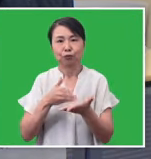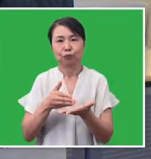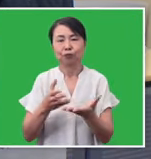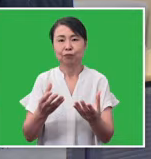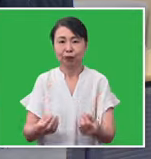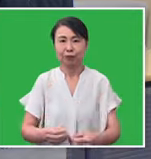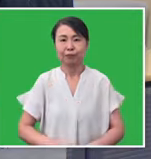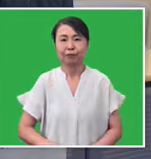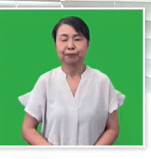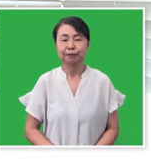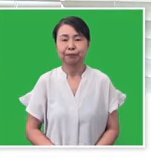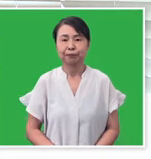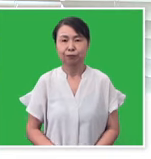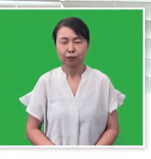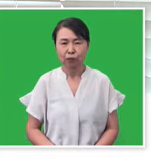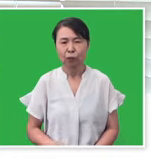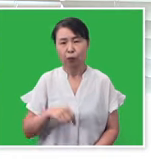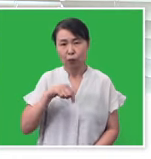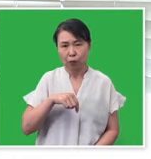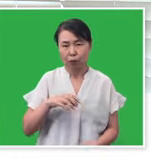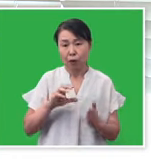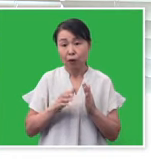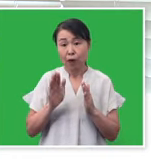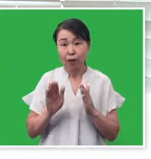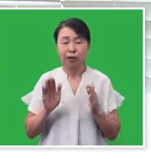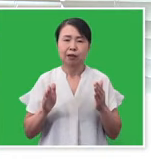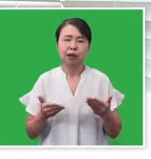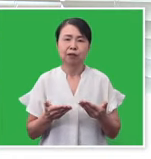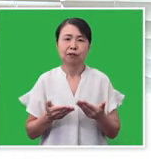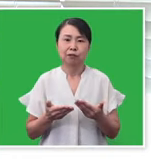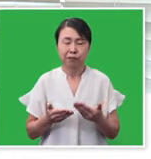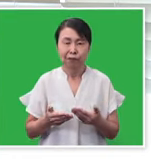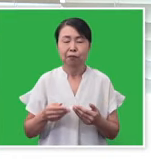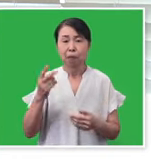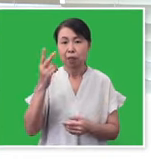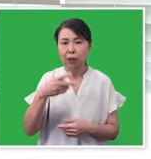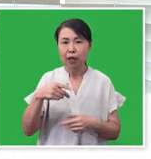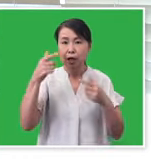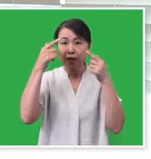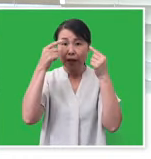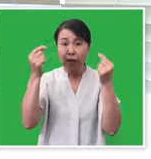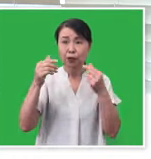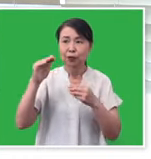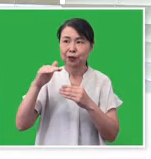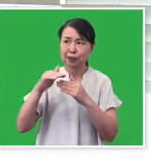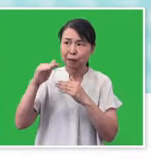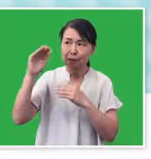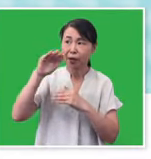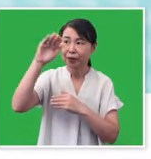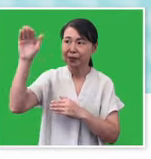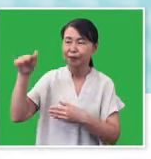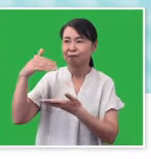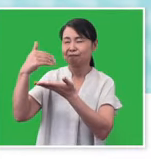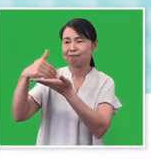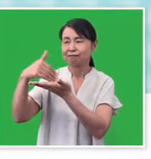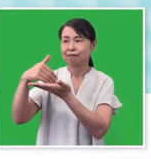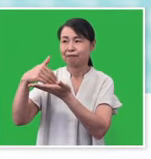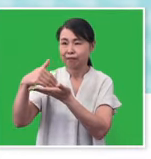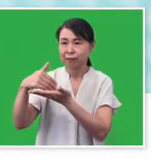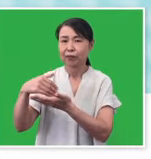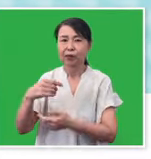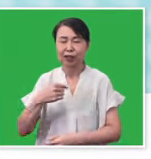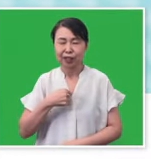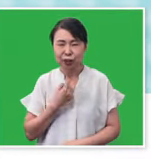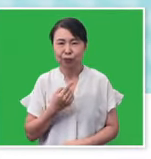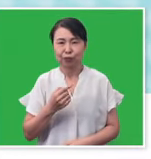。 岩手県で働いてて、かつ岩手大学卒業の先輩方のお話を聞けたので、